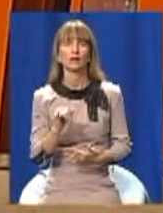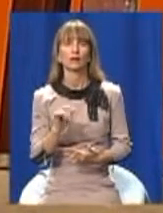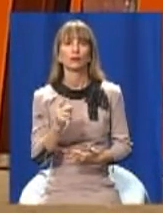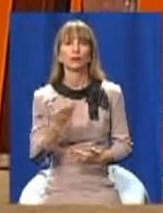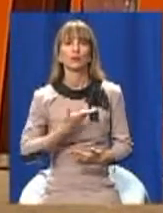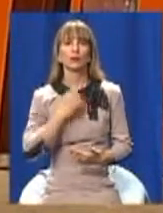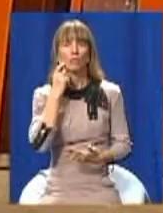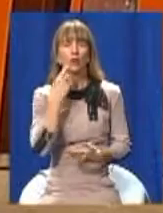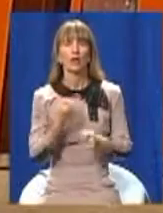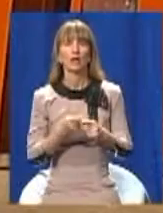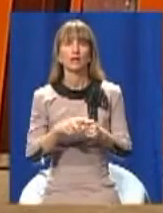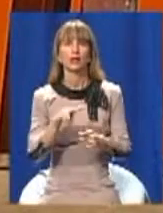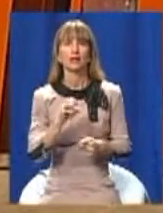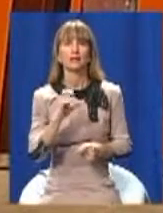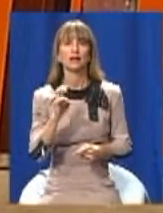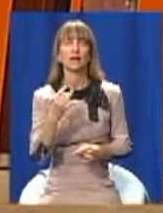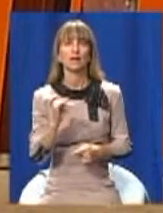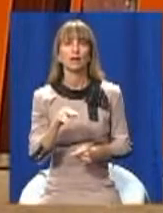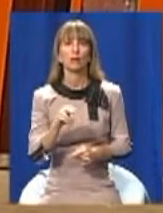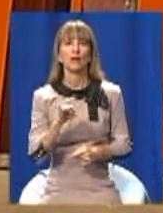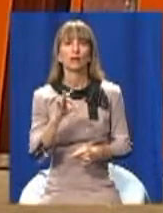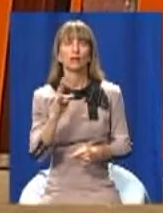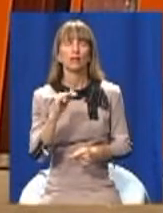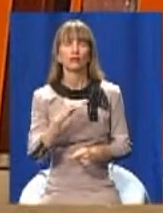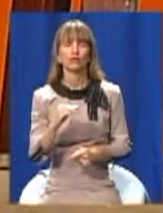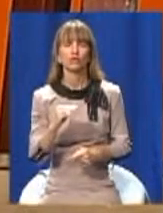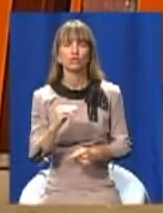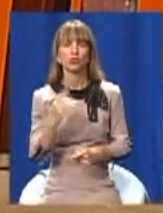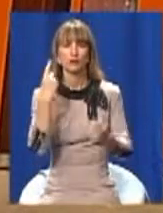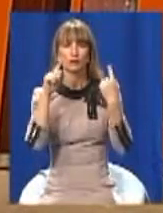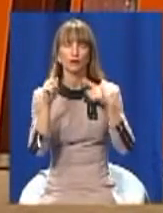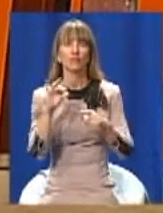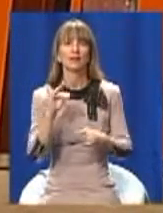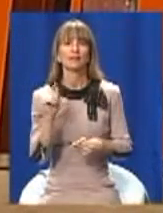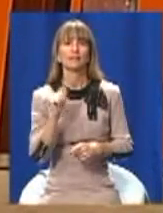– це ласкавий персонаж, казковий, і він